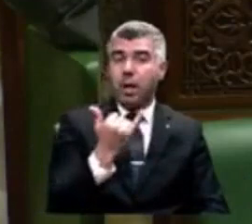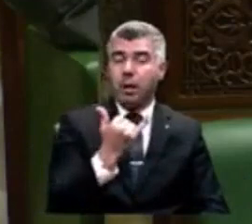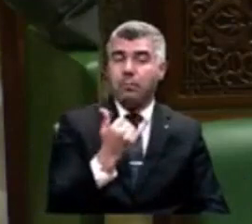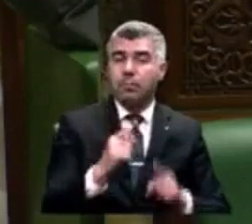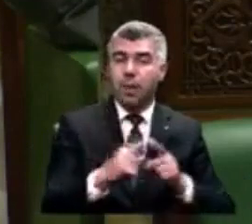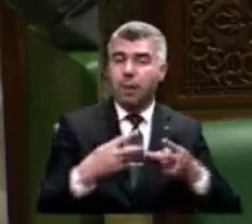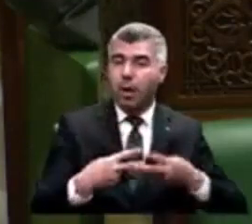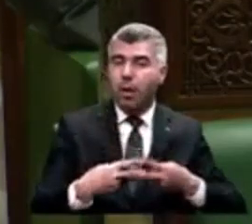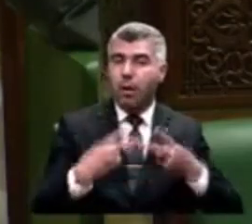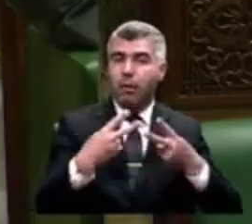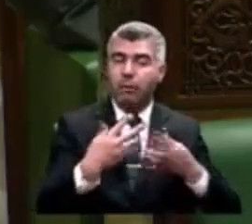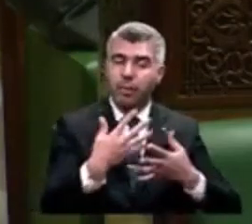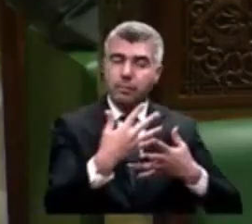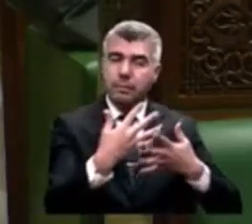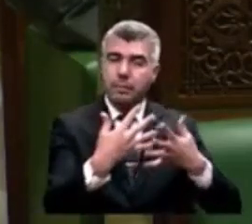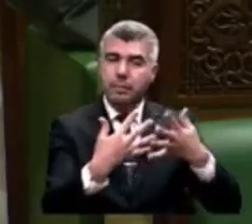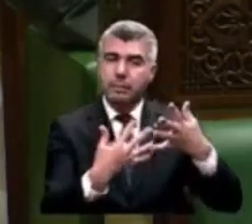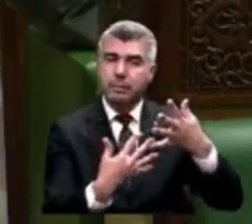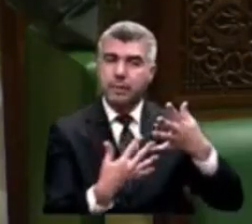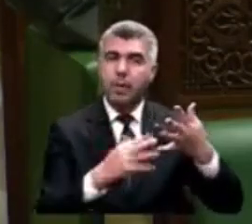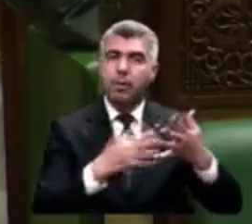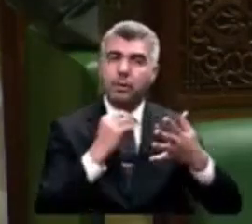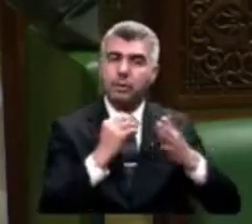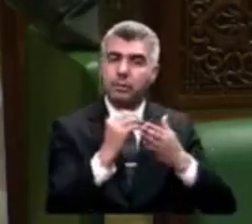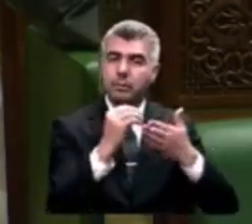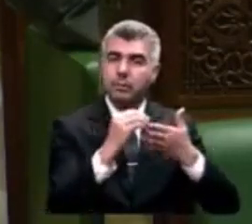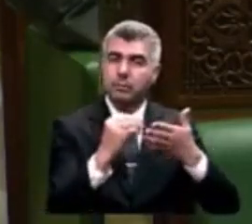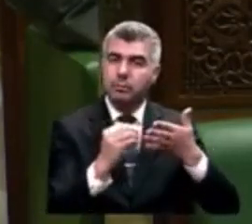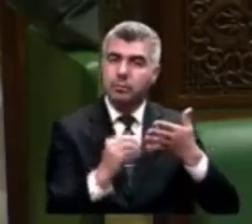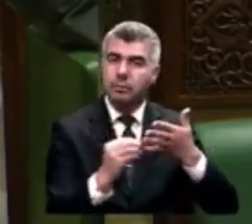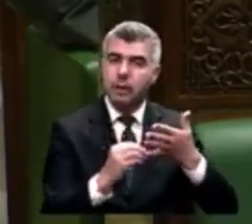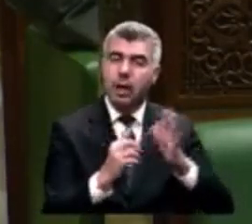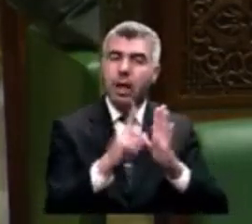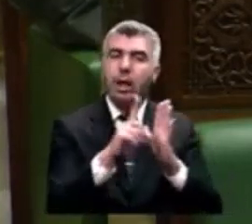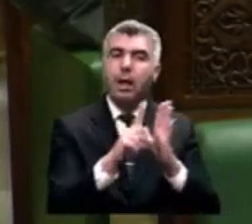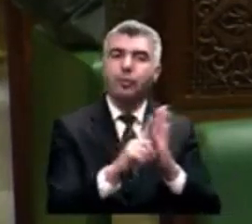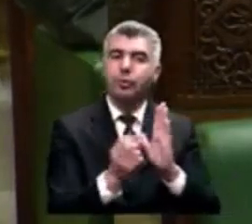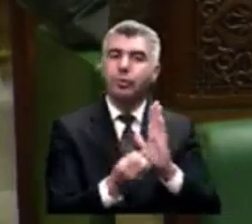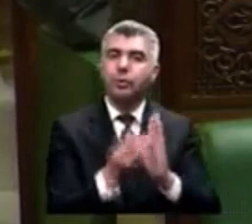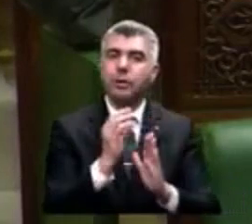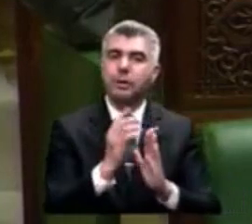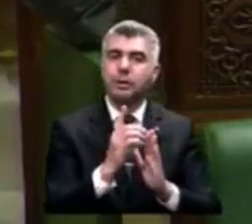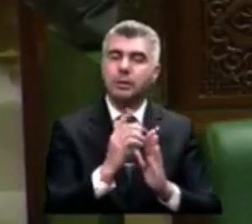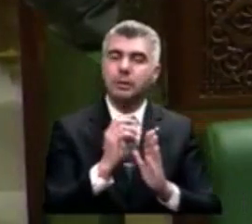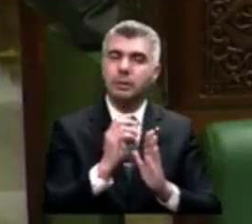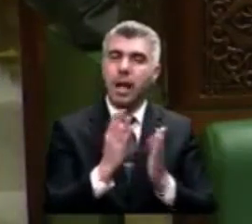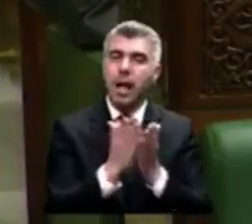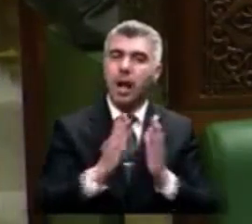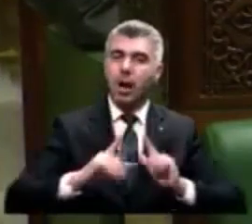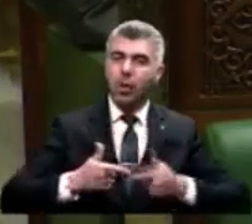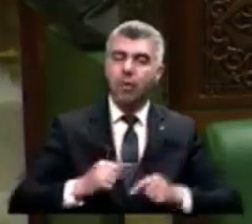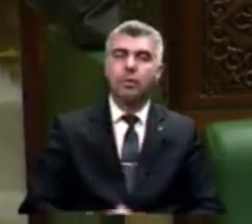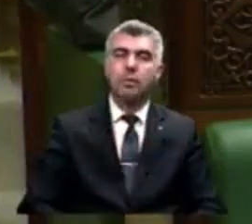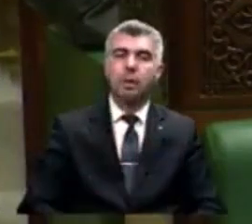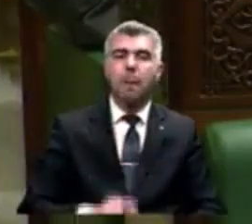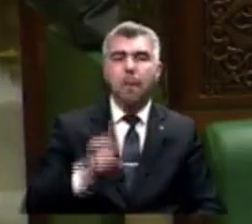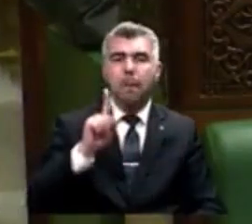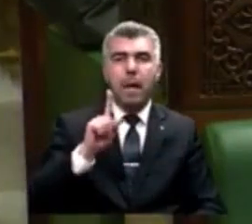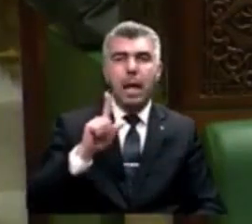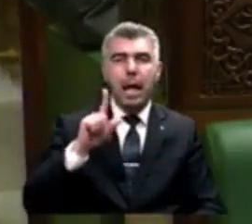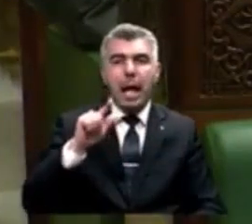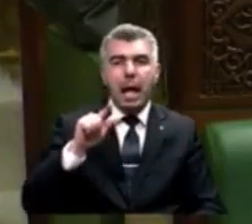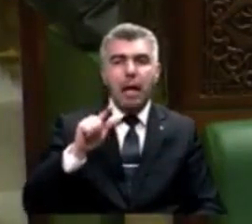عنه بخصوص بعض التفاصيل اللي جات في النظام الأساسي الجديد، لكن أعتقد على أنه كان حلقة